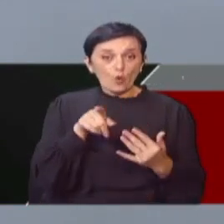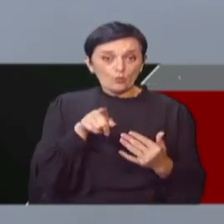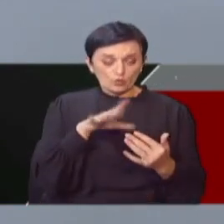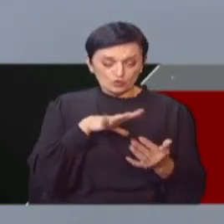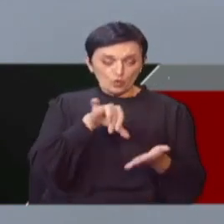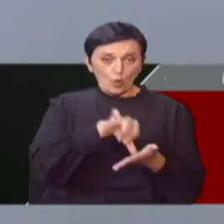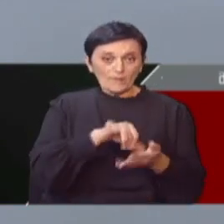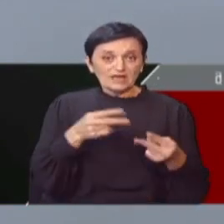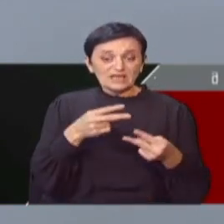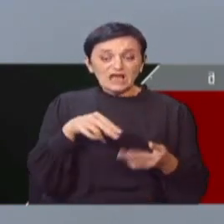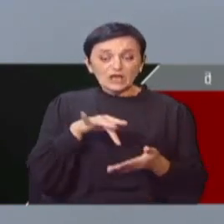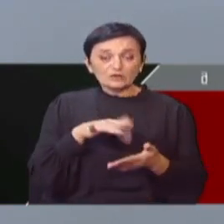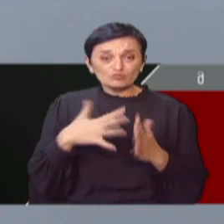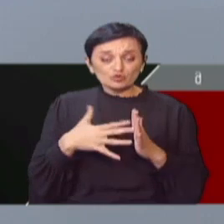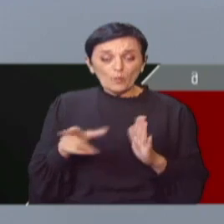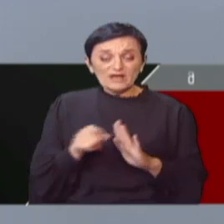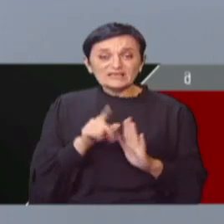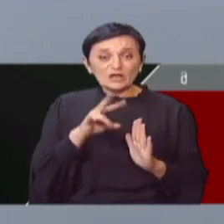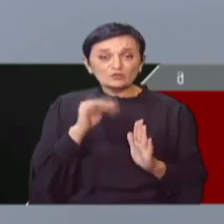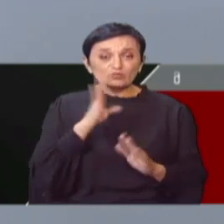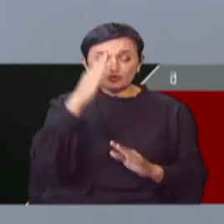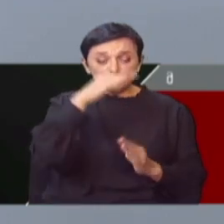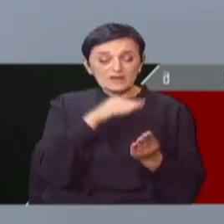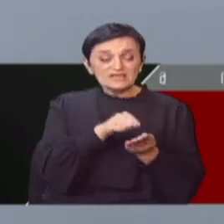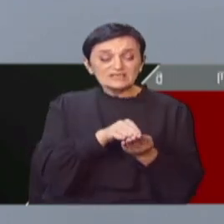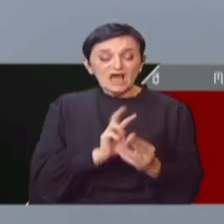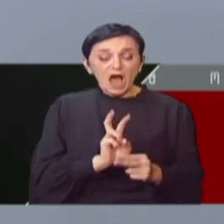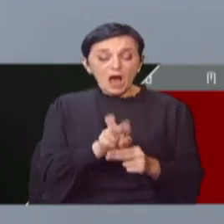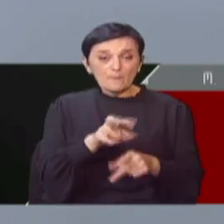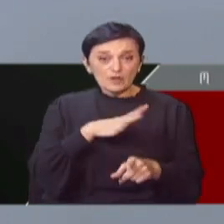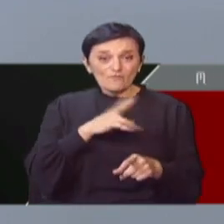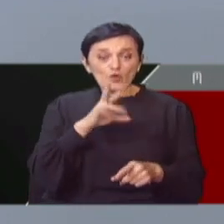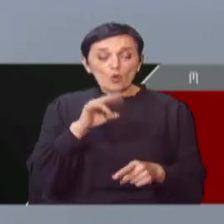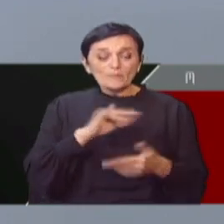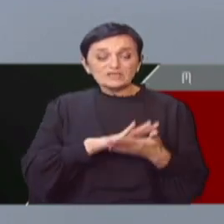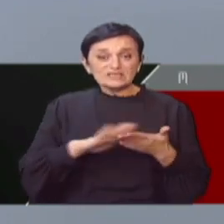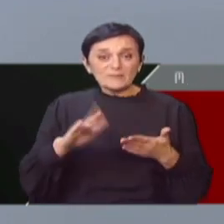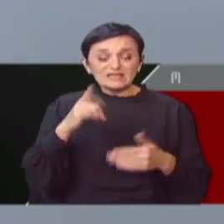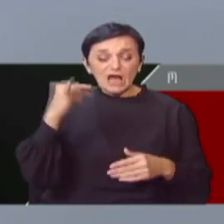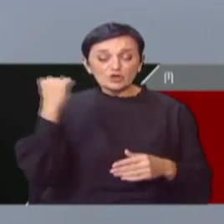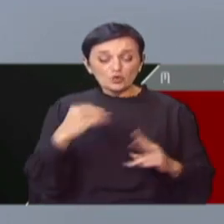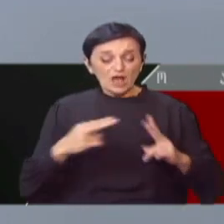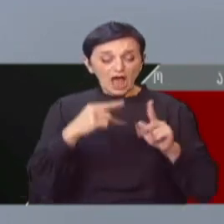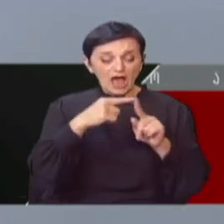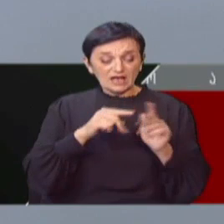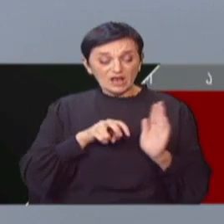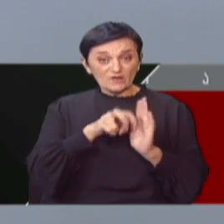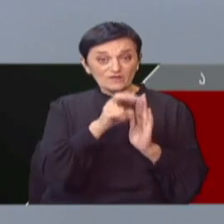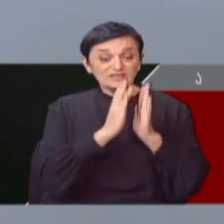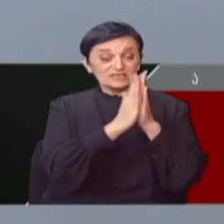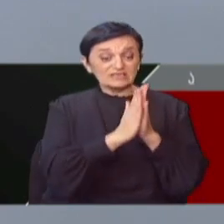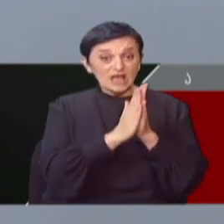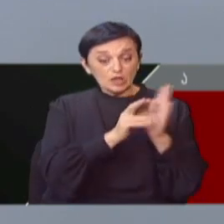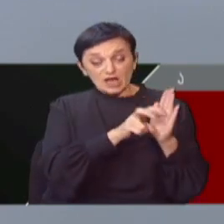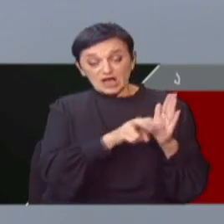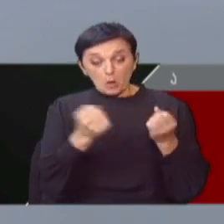iga istana saplaus levan datia shultan ertadum shabla bi saplaus im kope bodarishem de gat solomis at sminda Georgi Seklesia shi avida sore tsal tsa vidan gamus